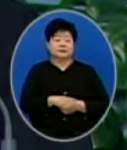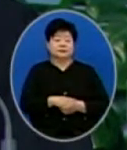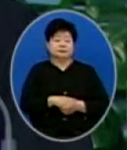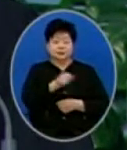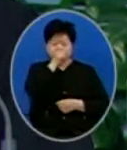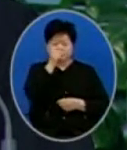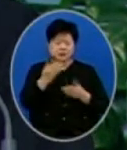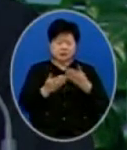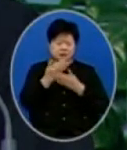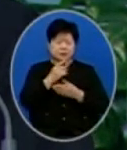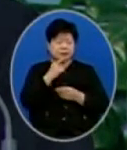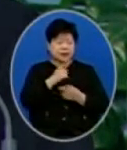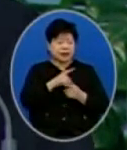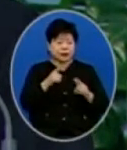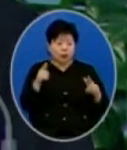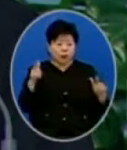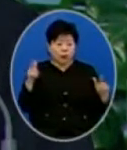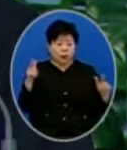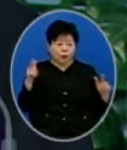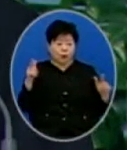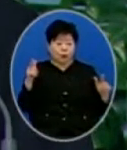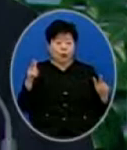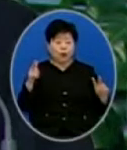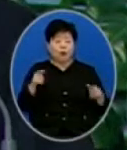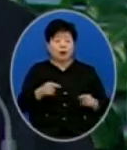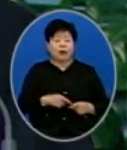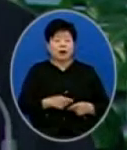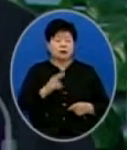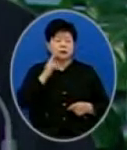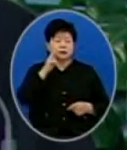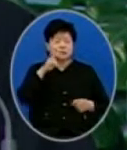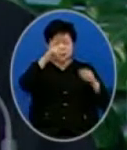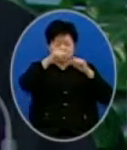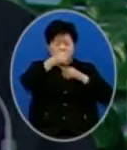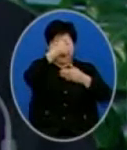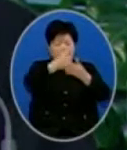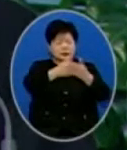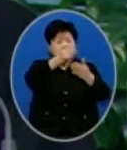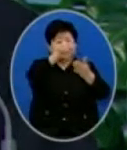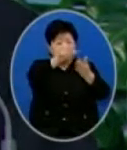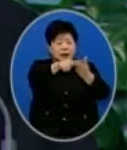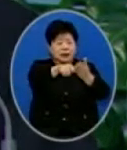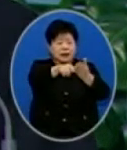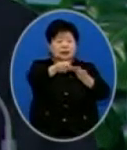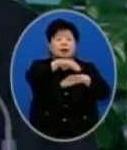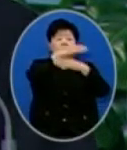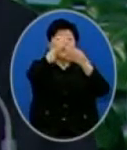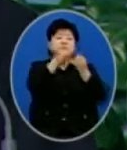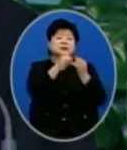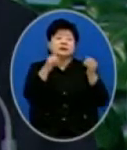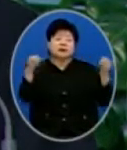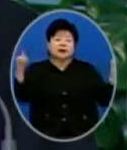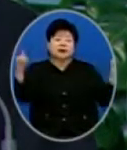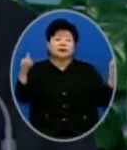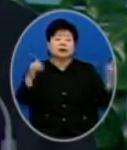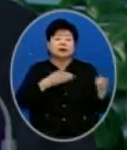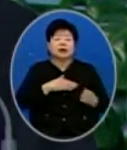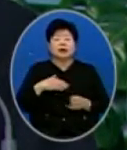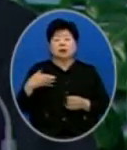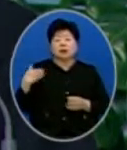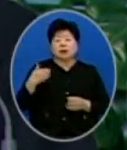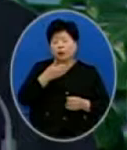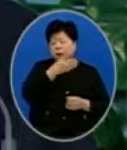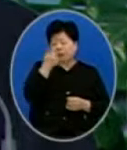좋은 일이 있을 때만 함께 하신 것이 아니라 극한 절망을 쳤을 때 모든 사람들이 다 나를